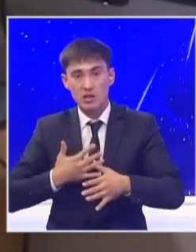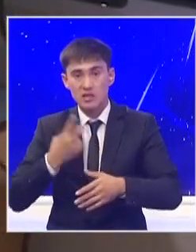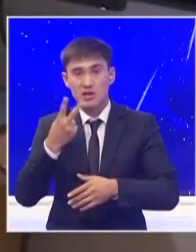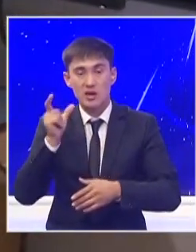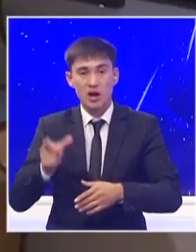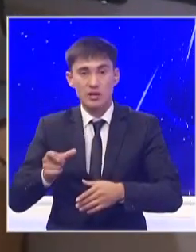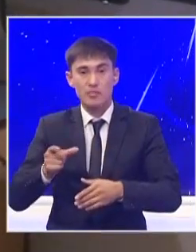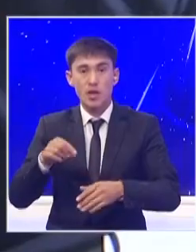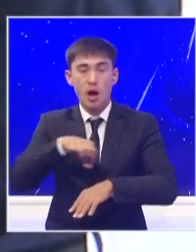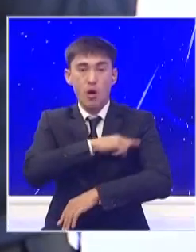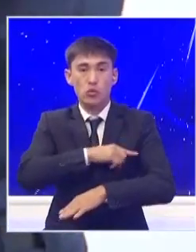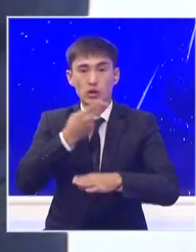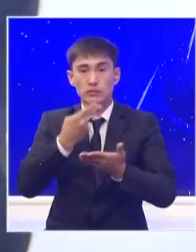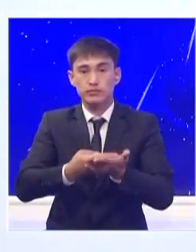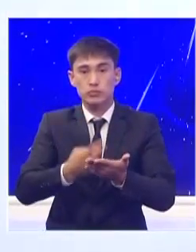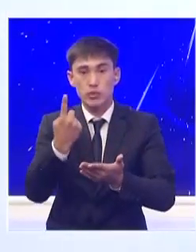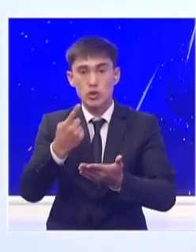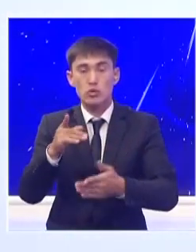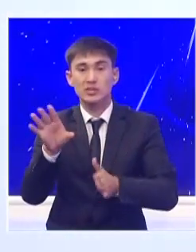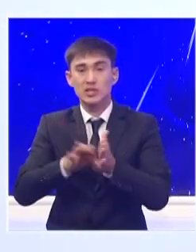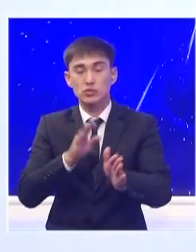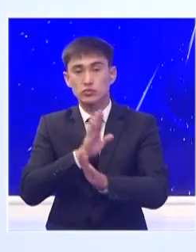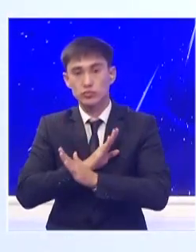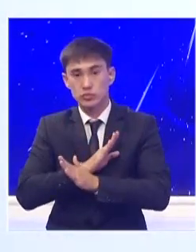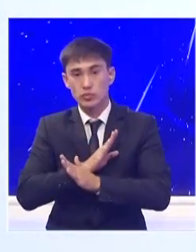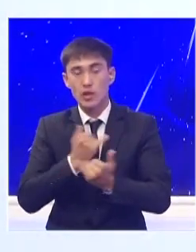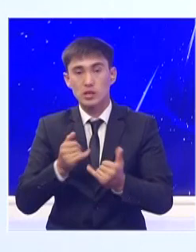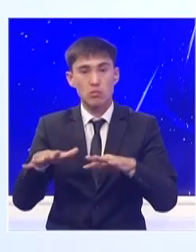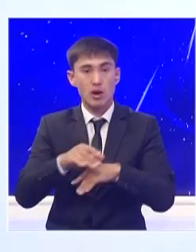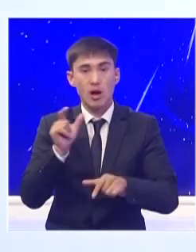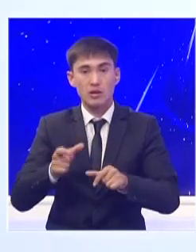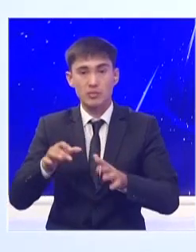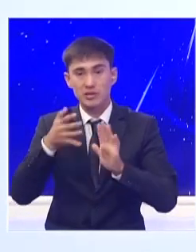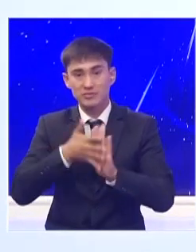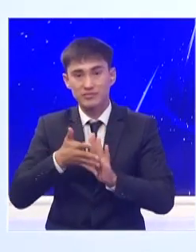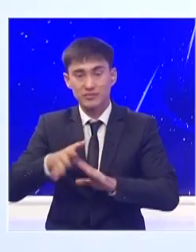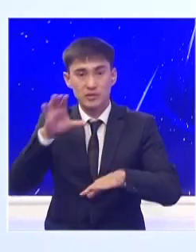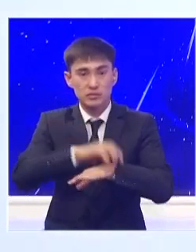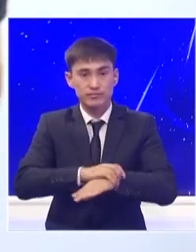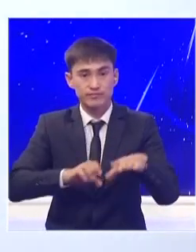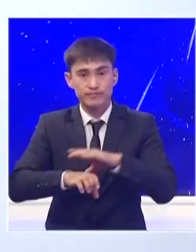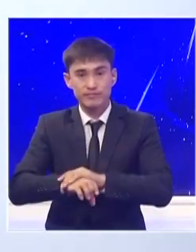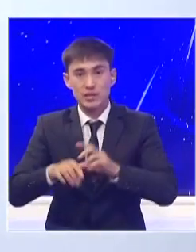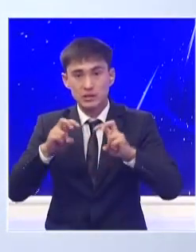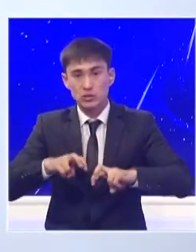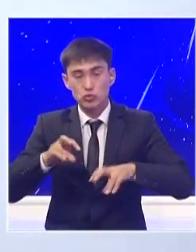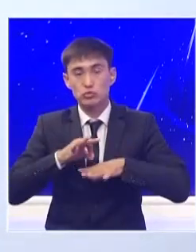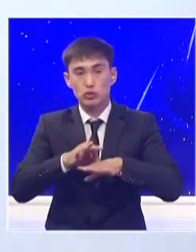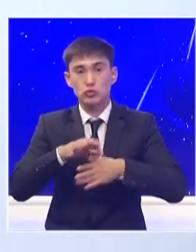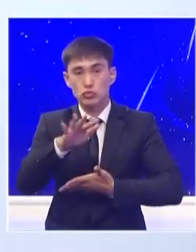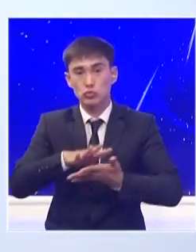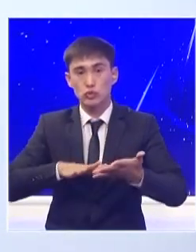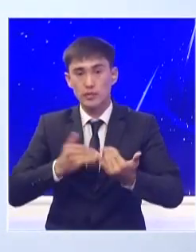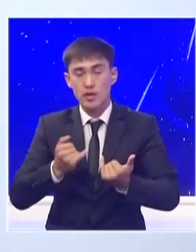ауруханаға түскен. Оның біреуі оқиға орнында тіл тартпай кеткен. Қазір барлық адамдар анықталып ұсталды. Тиісті тергеу жұмыстары